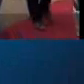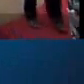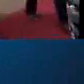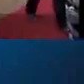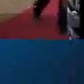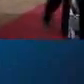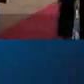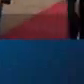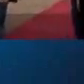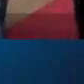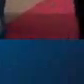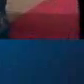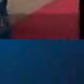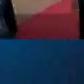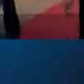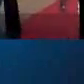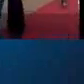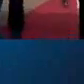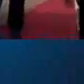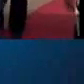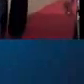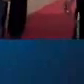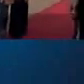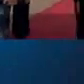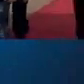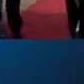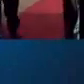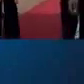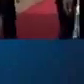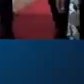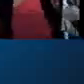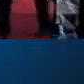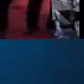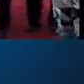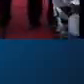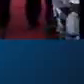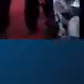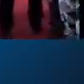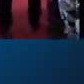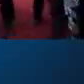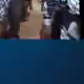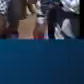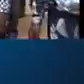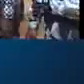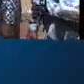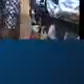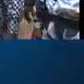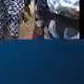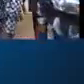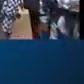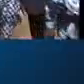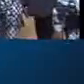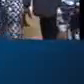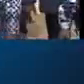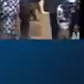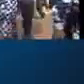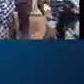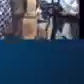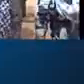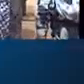Après votre hier, le président Alassane Ouattara avait omis ce matin, comme partout où il est passé, le chef de l'État a prôné la